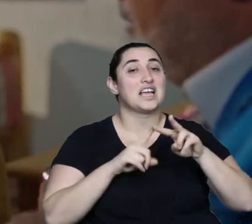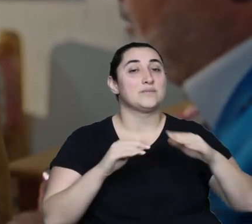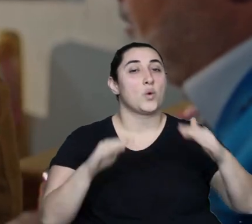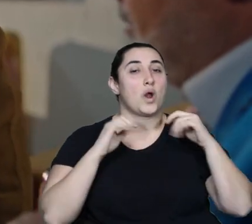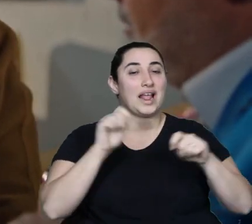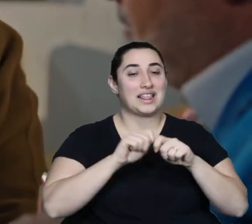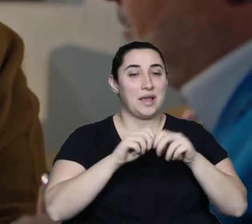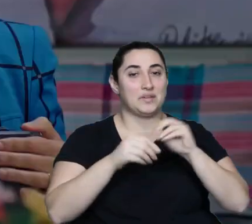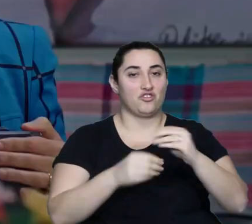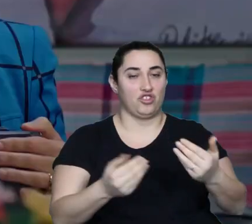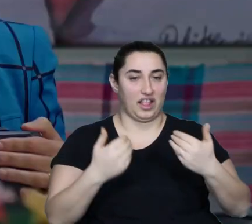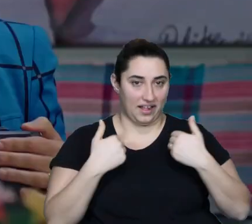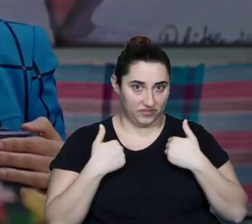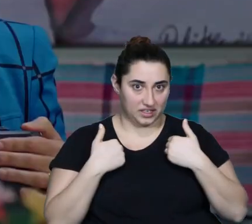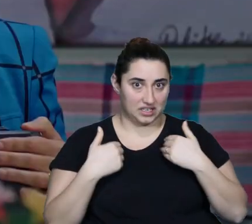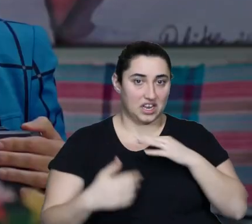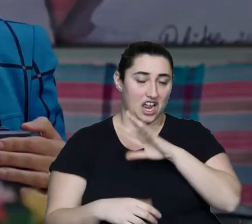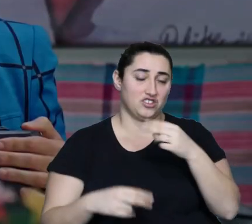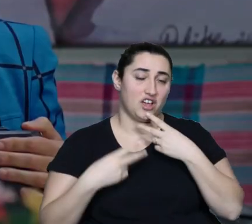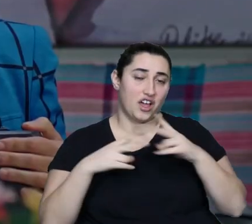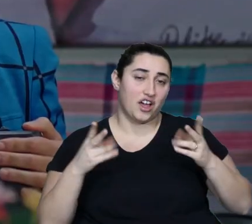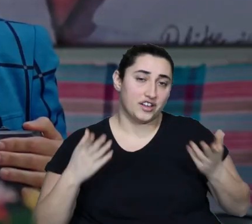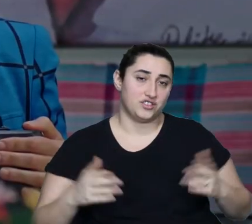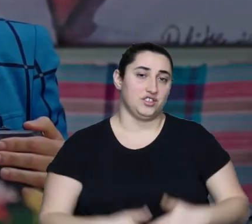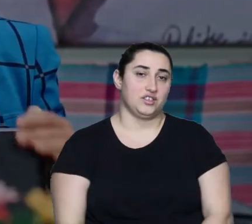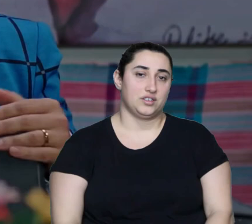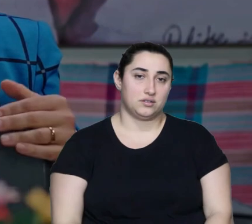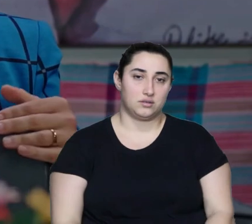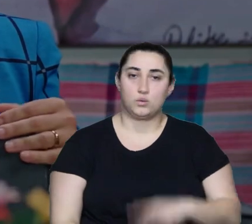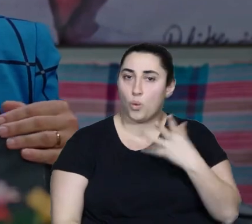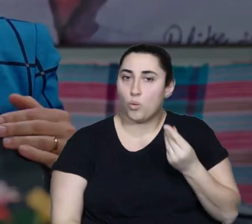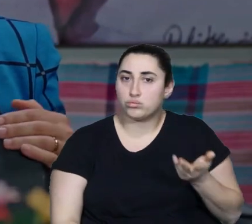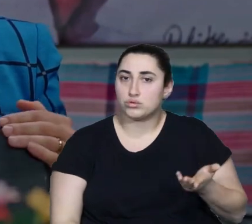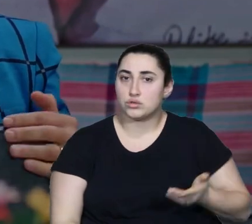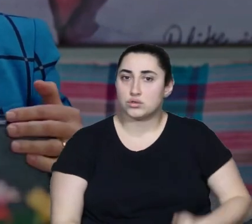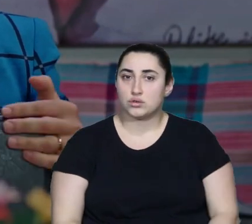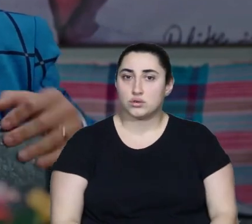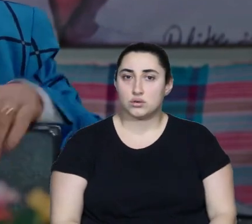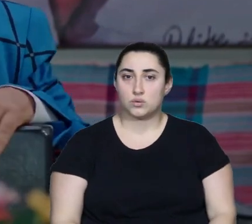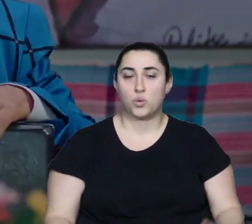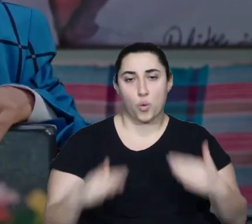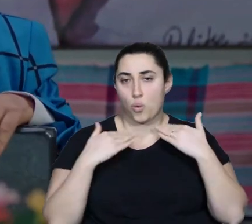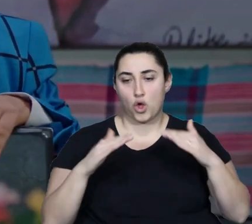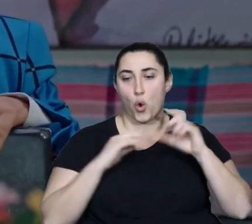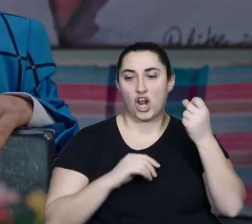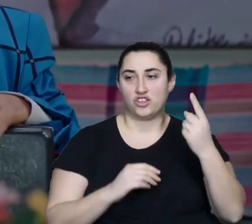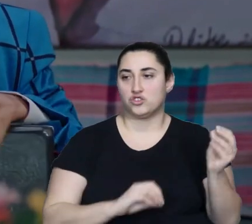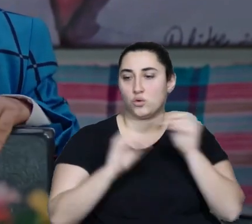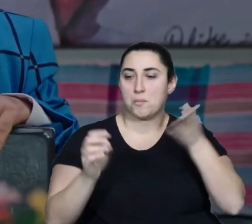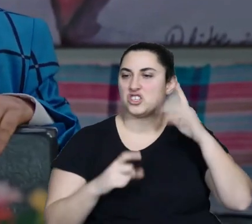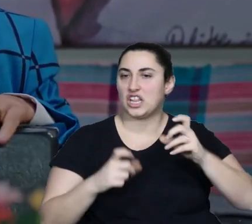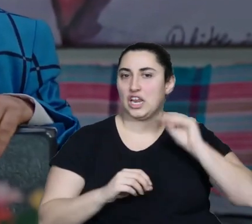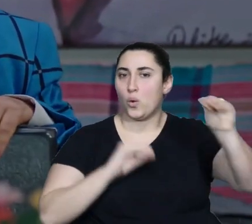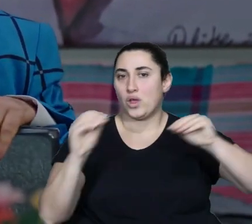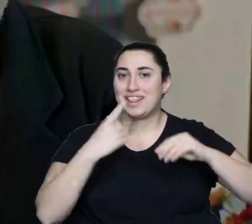yorganı tamire getirmiş. Her şey kabak gibi ortaya çıktı. Ne var ya bunda? Yorgan yorgancıya götürülür. Nereye